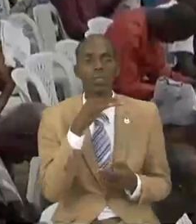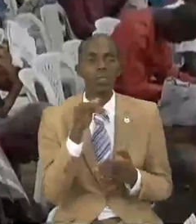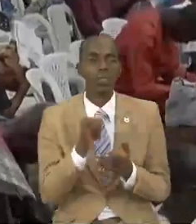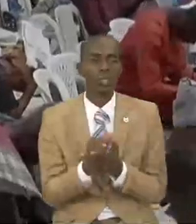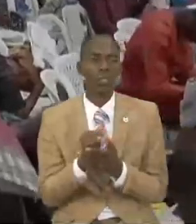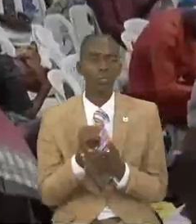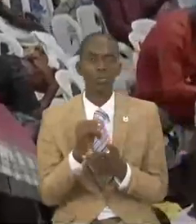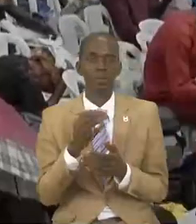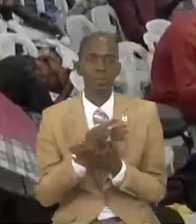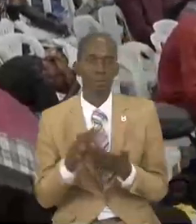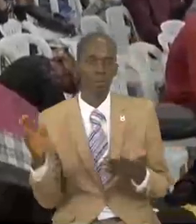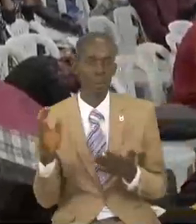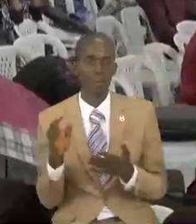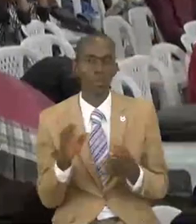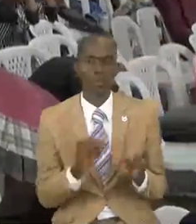flétrir,